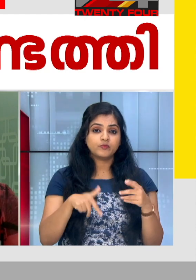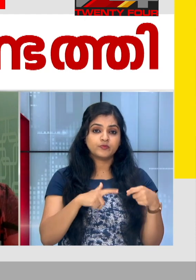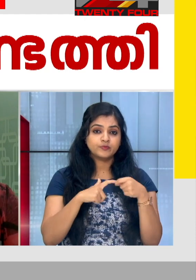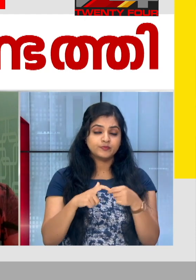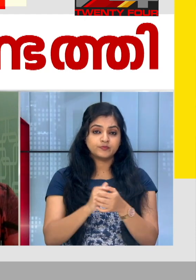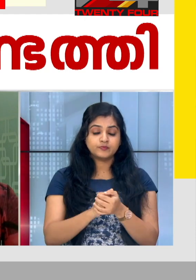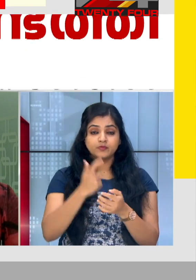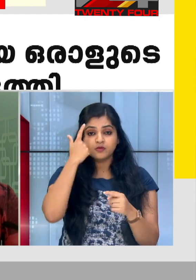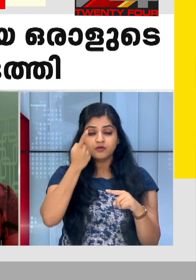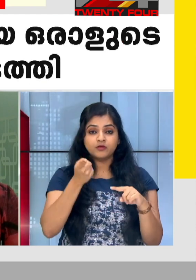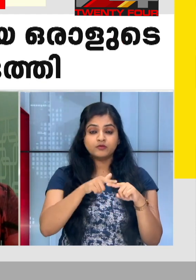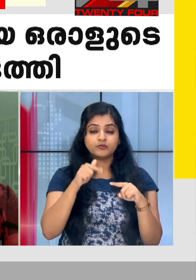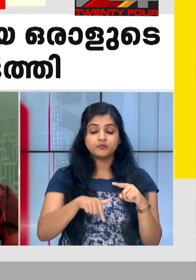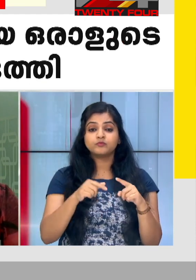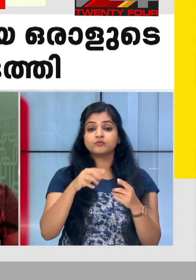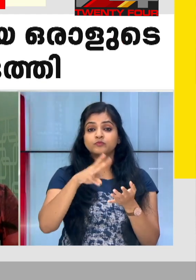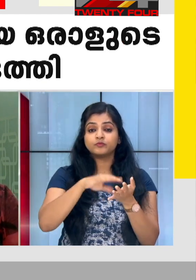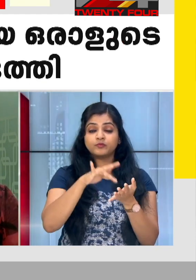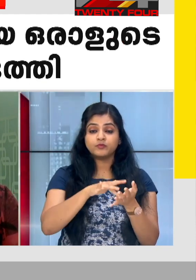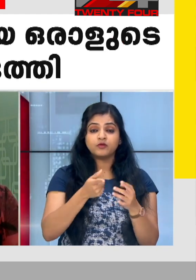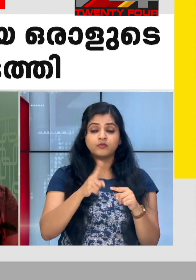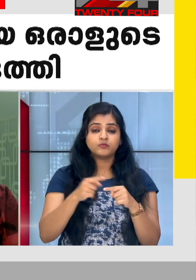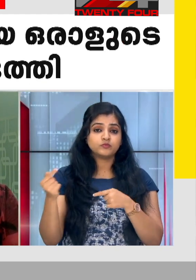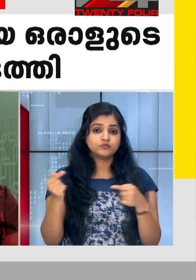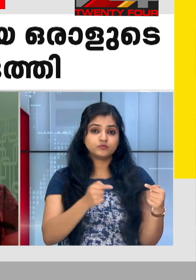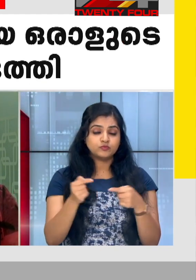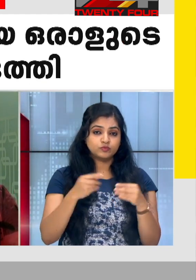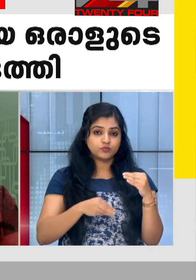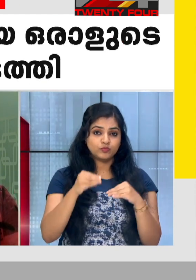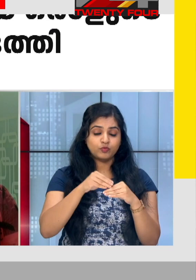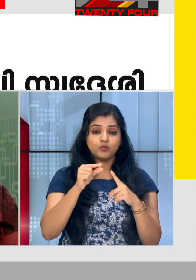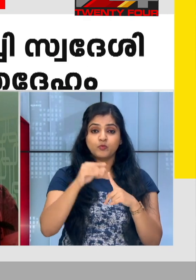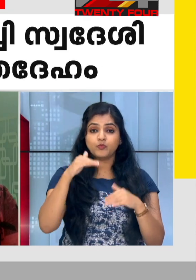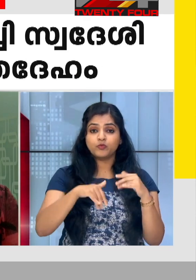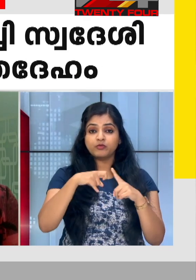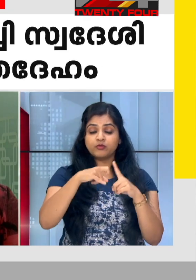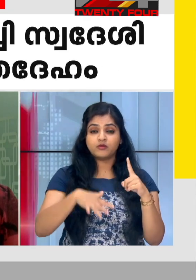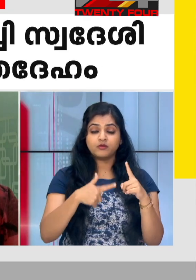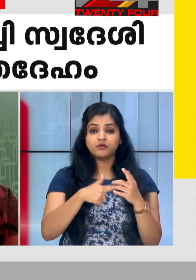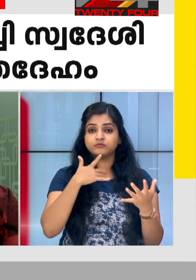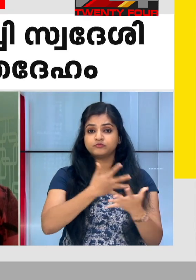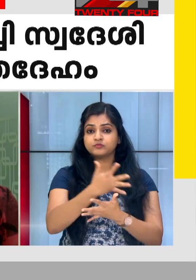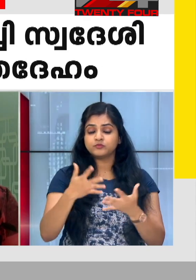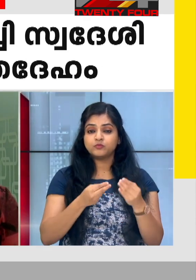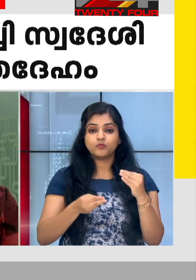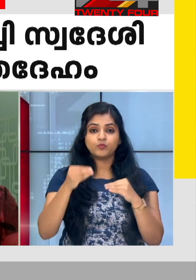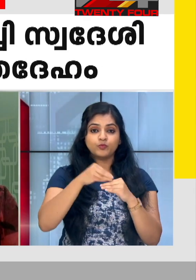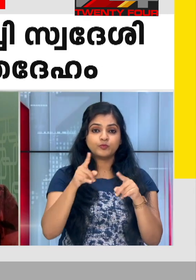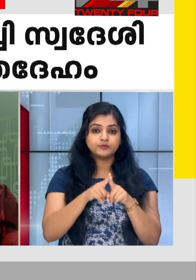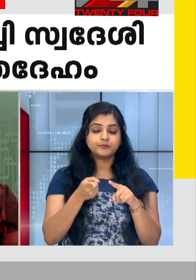അപ്രതീക്ഷിതമായി മുതലപ്പുഴയിൽ ഉണ്ടായ വാക്കേറ്റവും സംഘർഷവും അന്ന് ഇന്നത് രാഷ്ട്രീയ കേരളത്തിൽ ഒരു സജീവ ചർച്ചയായി മാറി എന്നുള്ളതാണ്